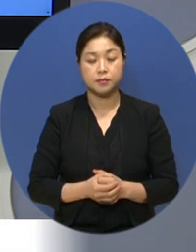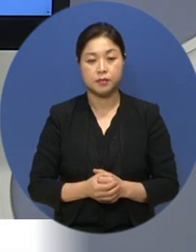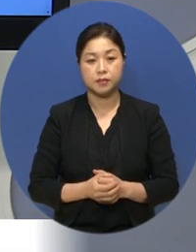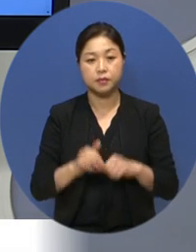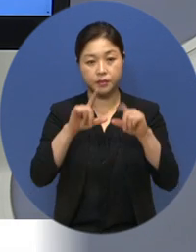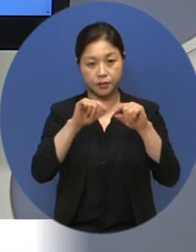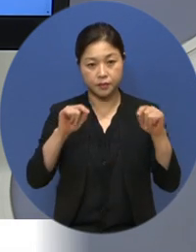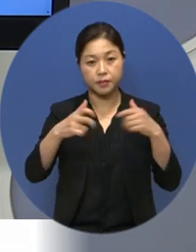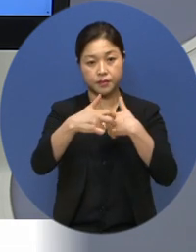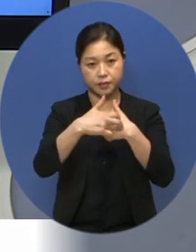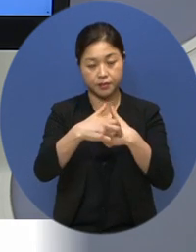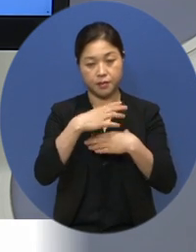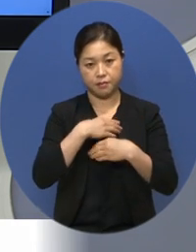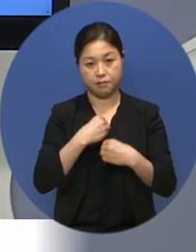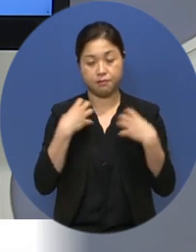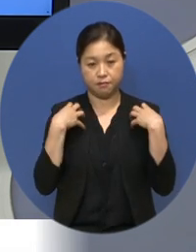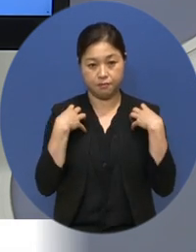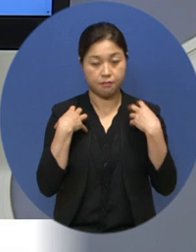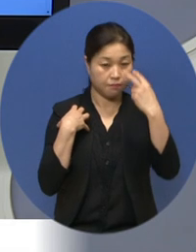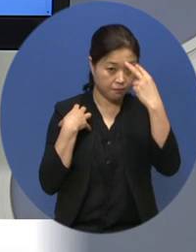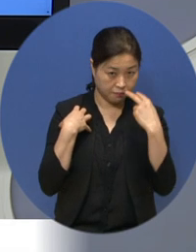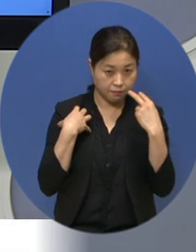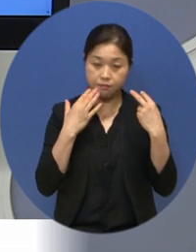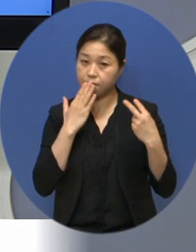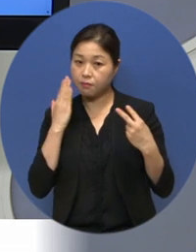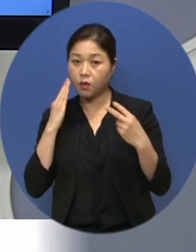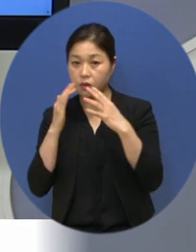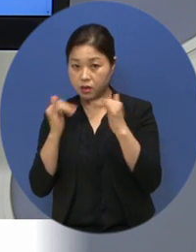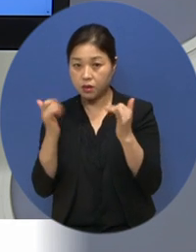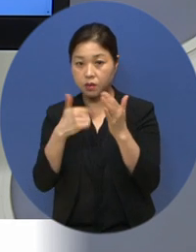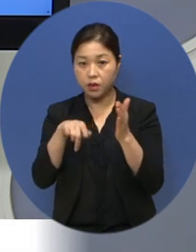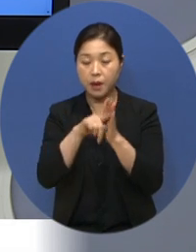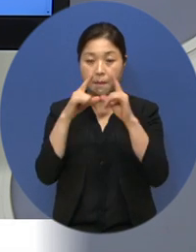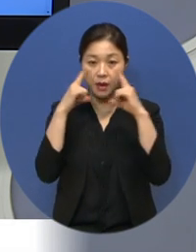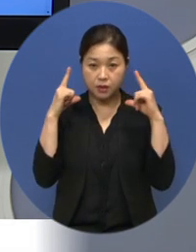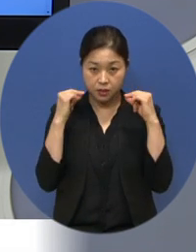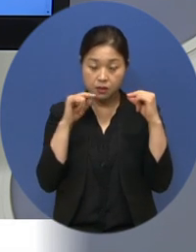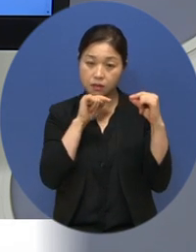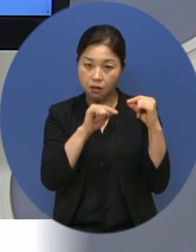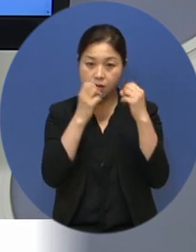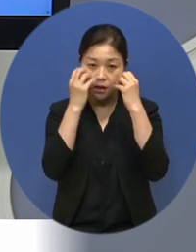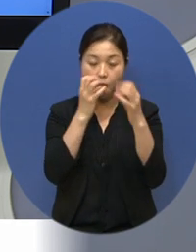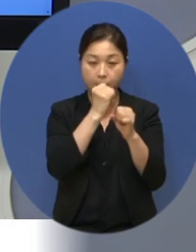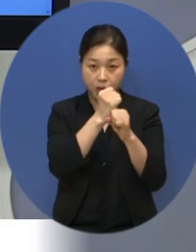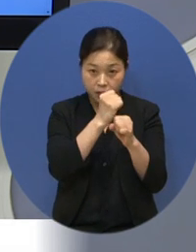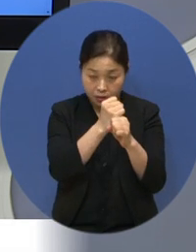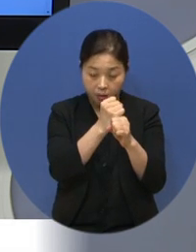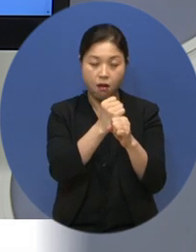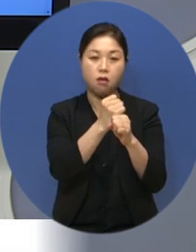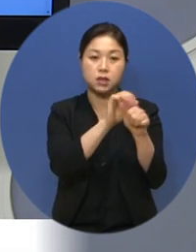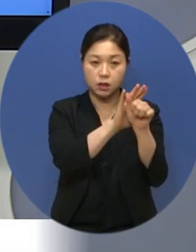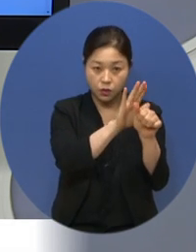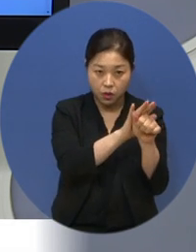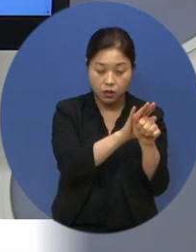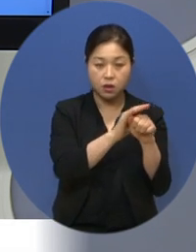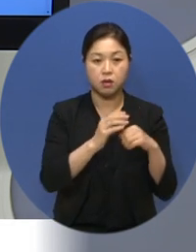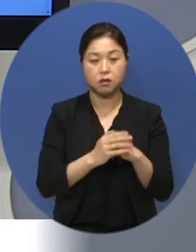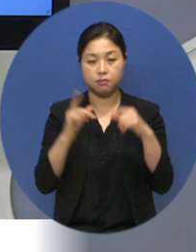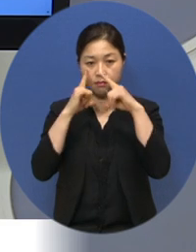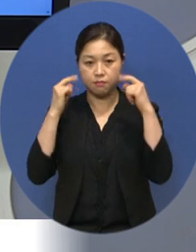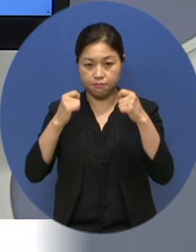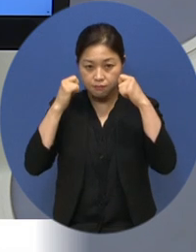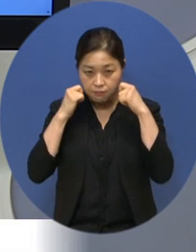식품의약품안전처는 시청각 장애인을 위한 마스크 신제품 개발을 지원하고 올바른 마스크 사용법 을